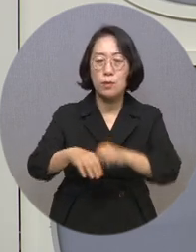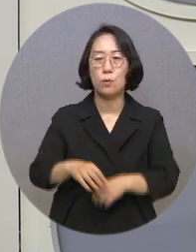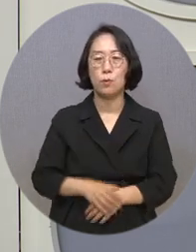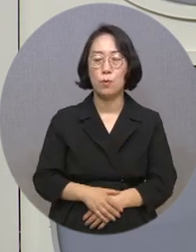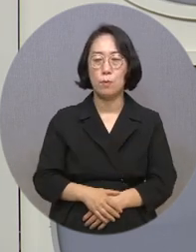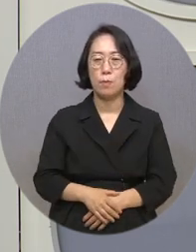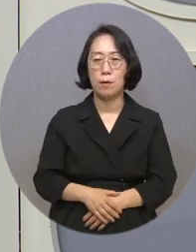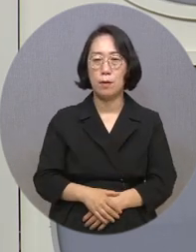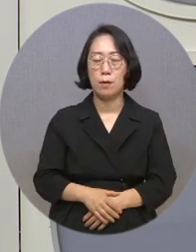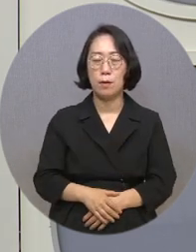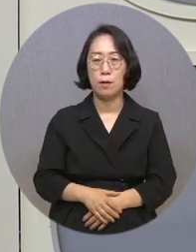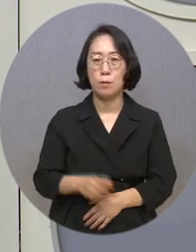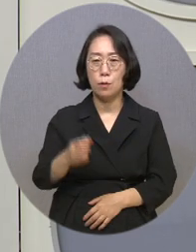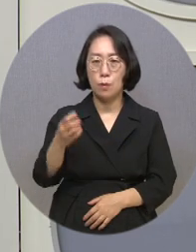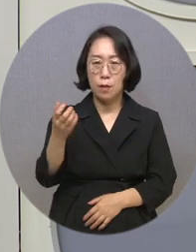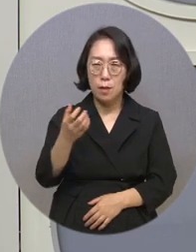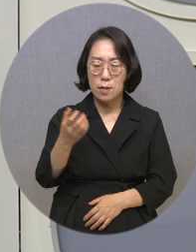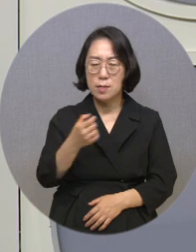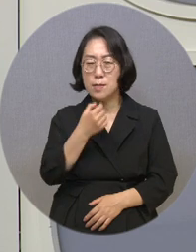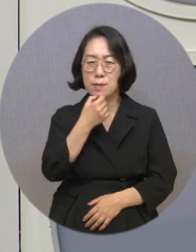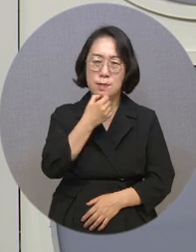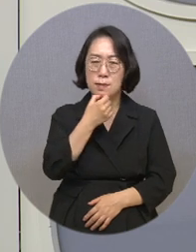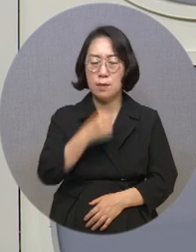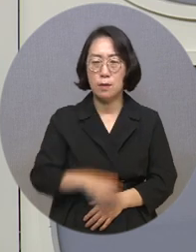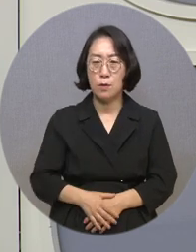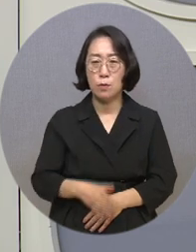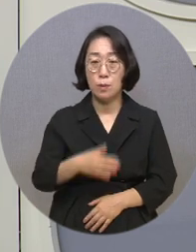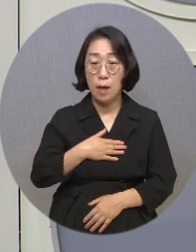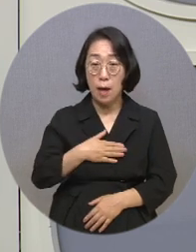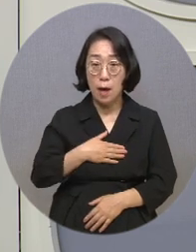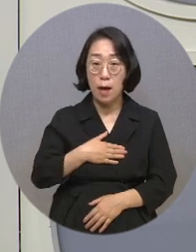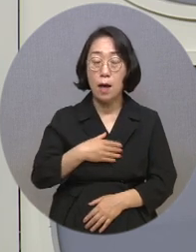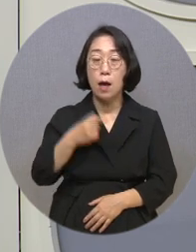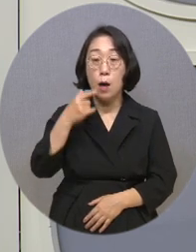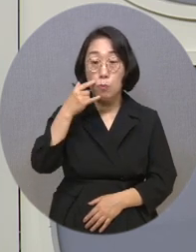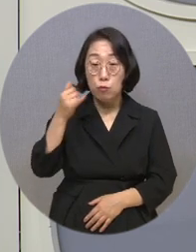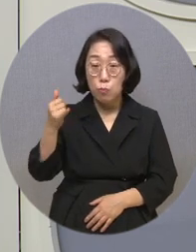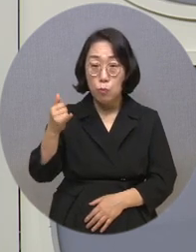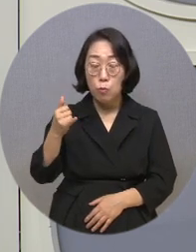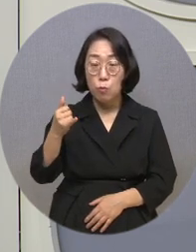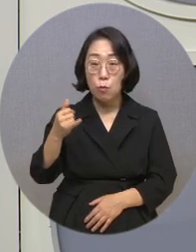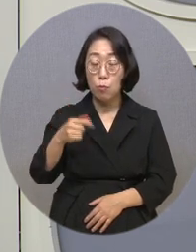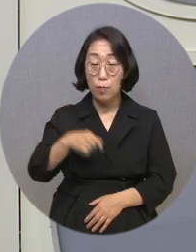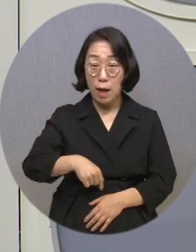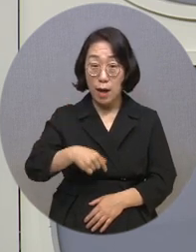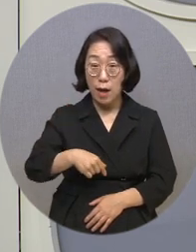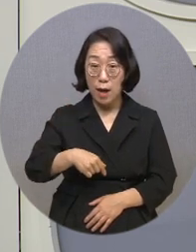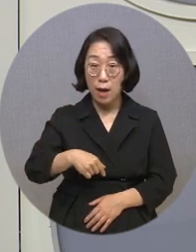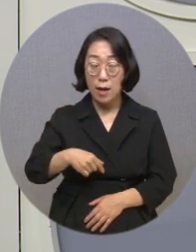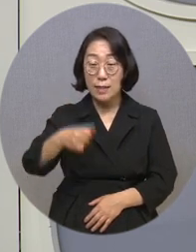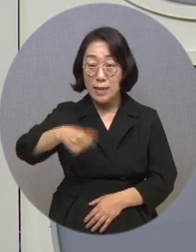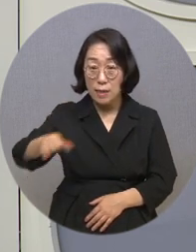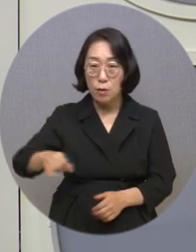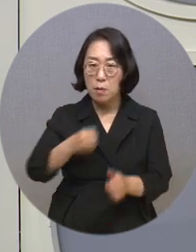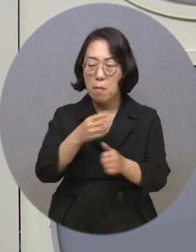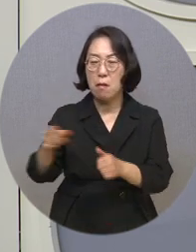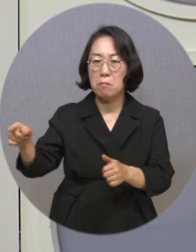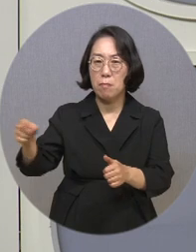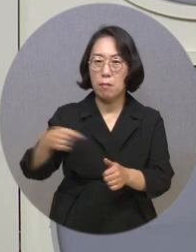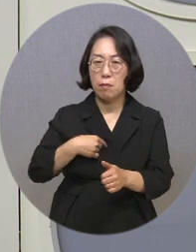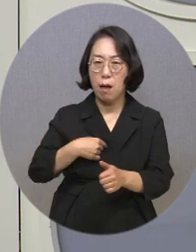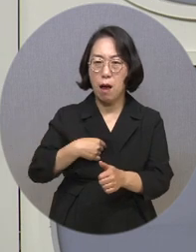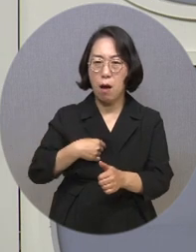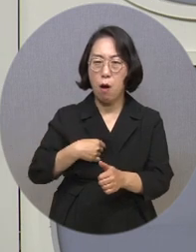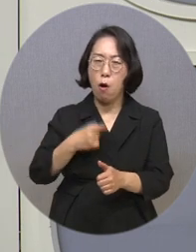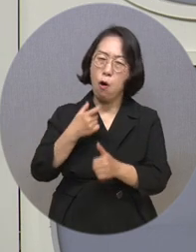나고 그러고 나서는 이제 자기 보호자한테 나를 얘네들이 강제로 목욕을 시켰다. 강제로 끌고 가서 나를 학대했다.